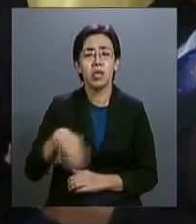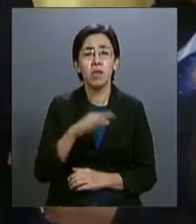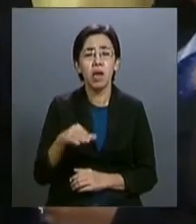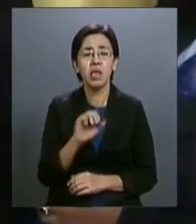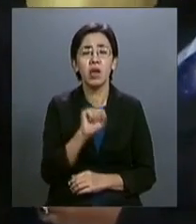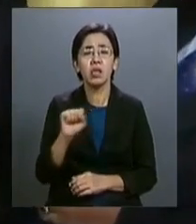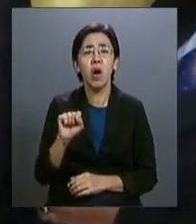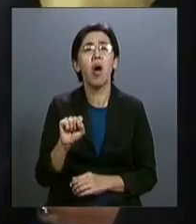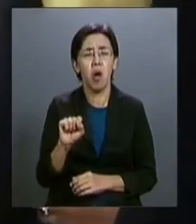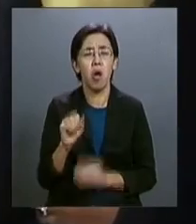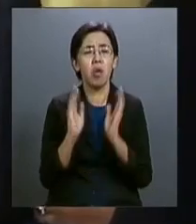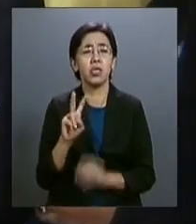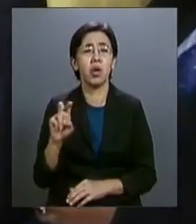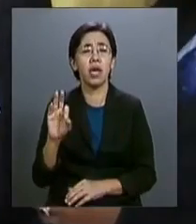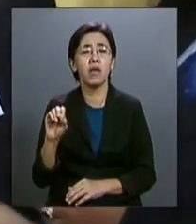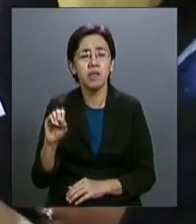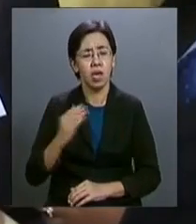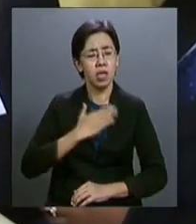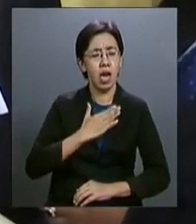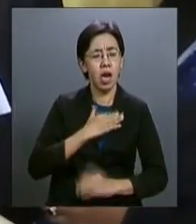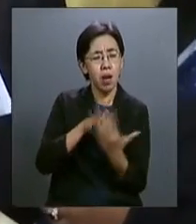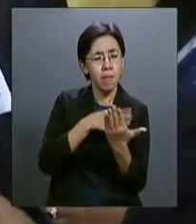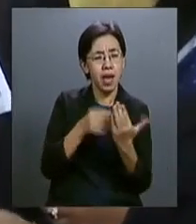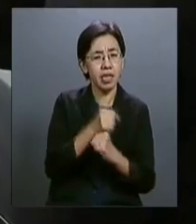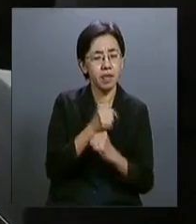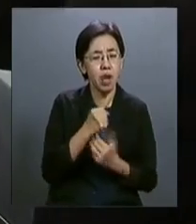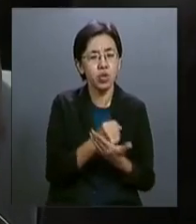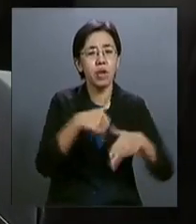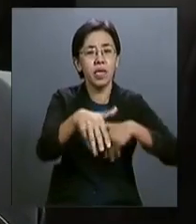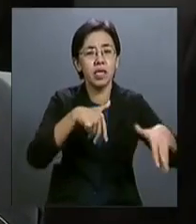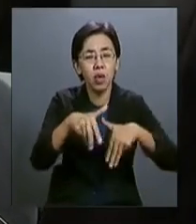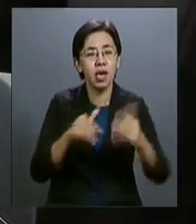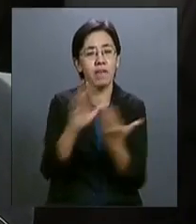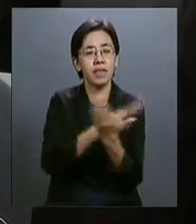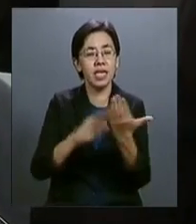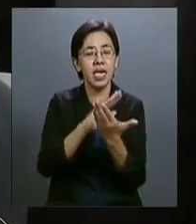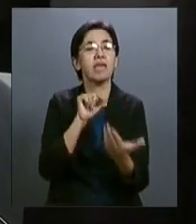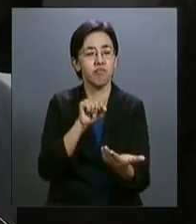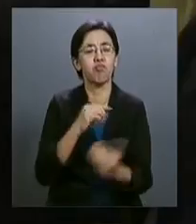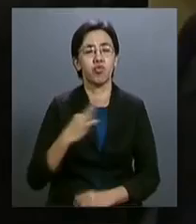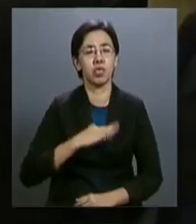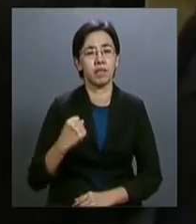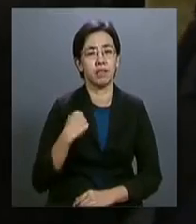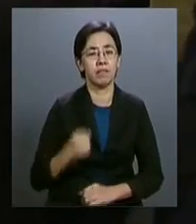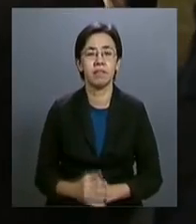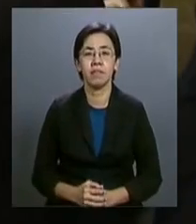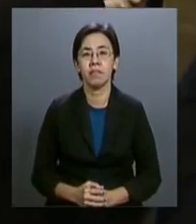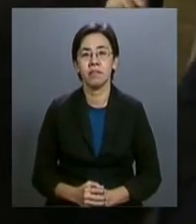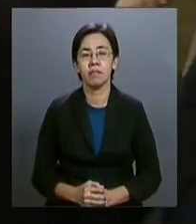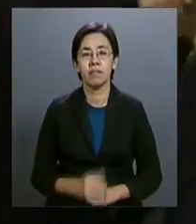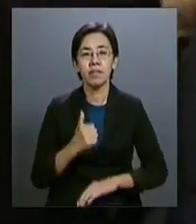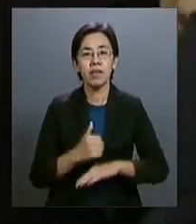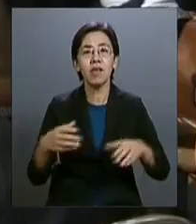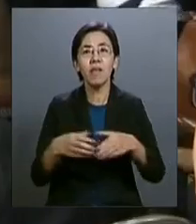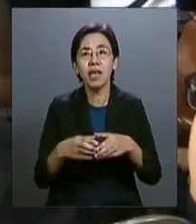ที่นั่งนะคะเพราะว่าพรรคมั่นใจนโยบายการทำงานเพื่อประชาชนและประเทศชาติค่ะวันนี้นะคะมีแกนนำของพรรคมาร่วมส